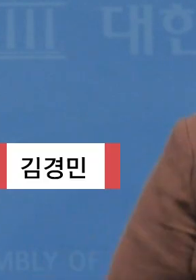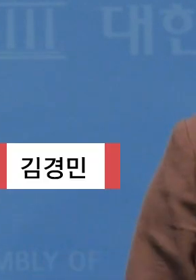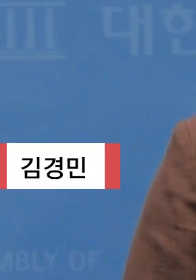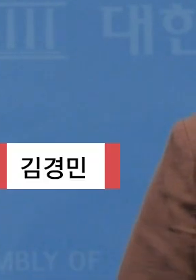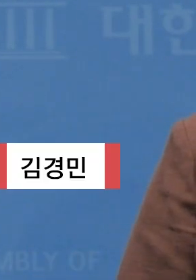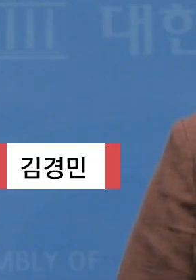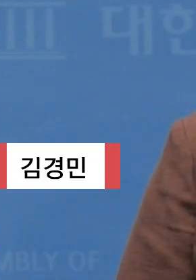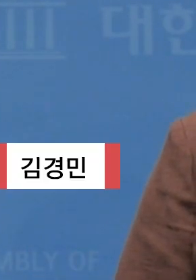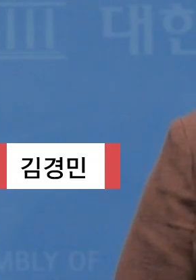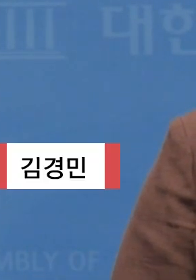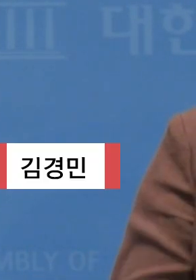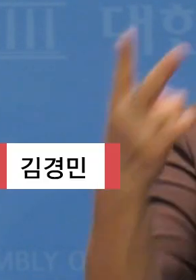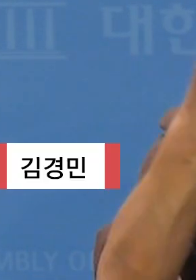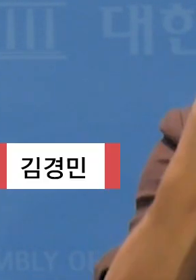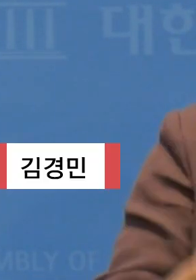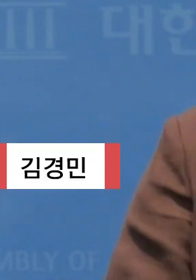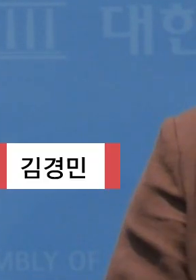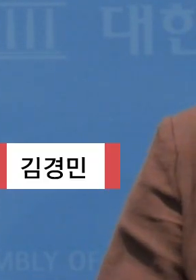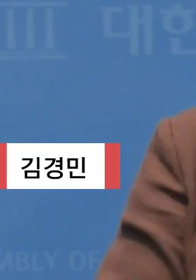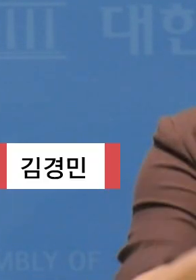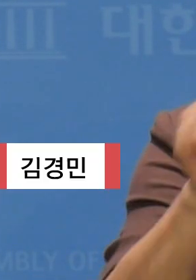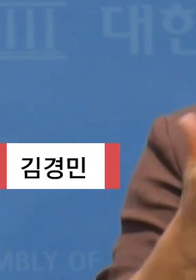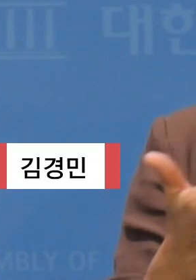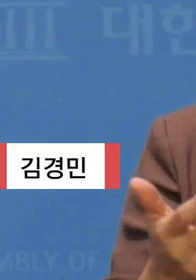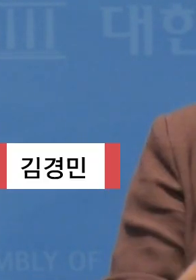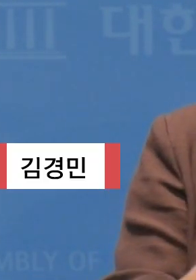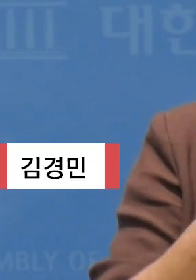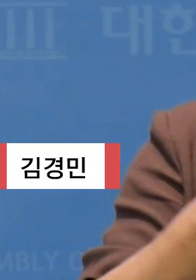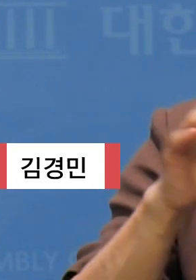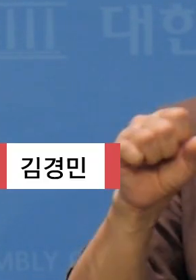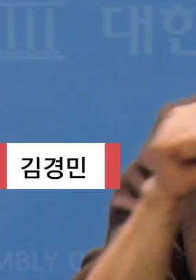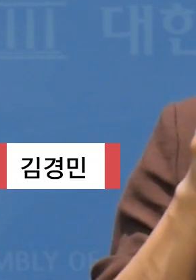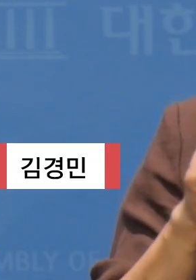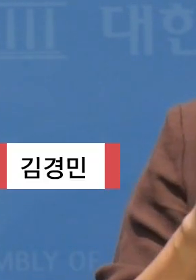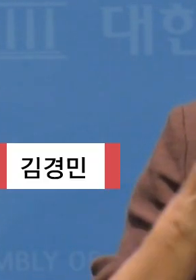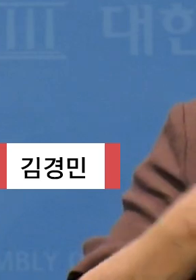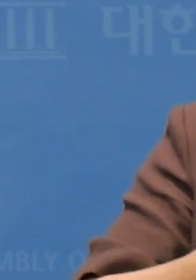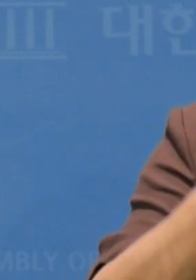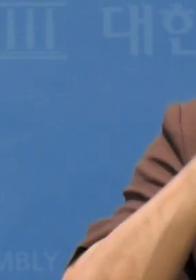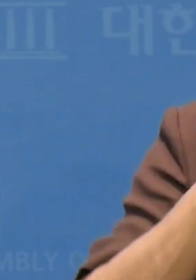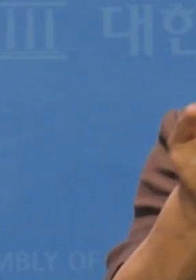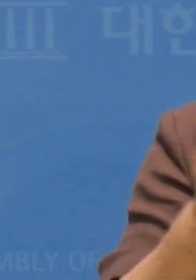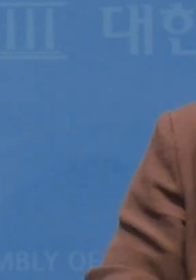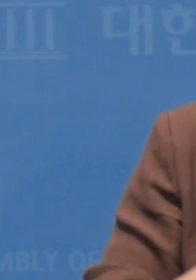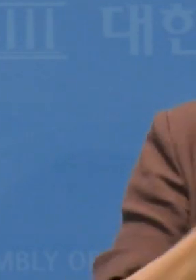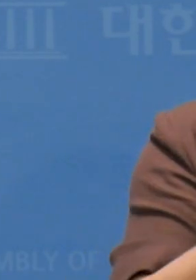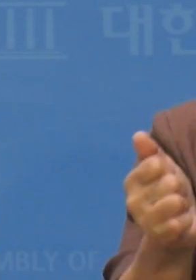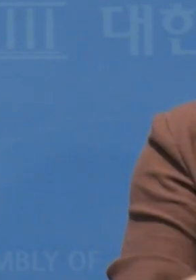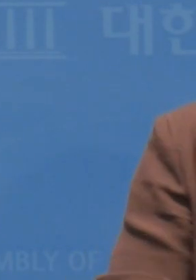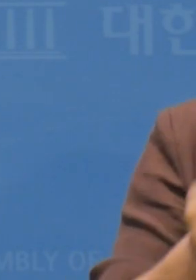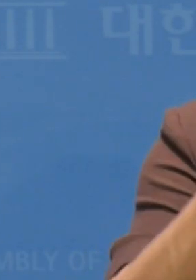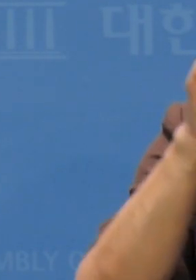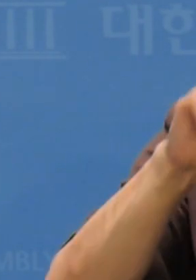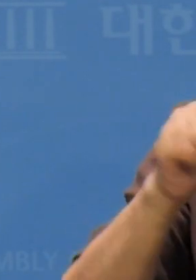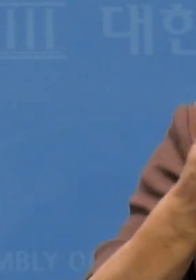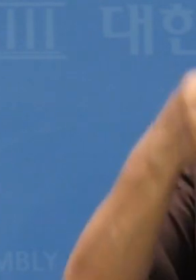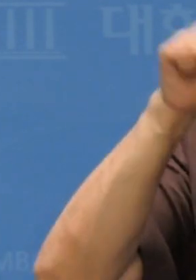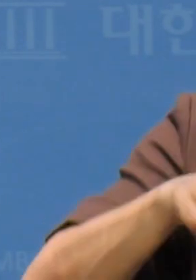합니다 2023년 10월 6일 국민의 힘 미디어 정책 조정 특기 위원장